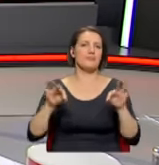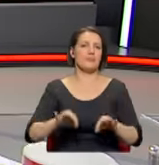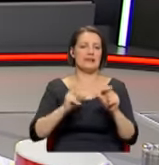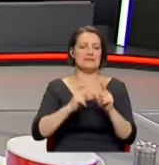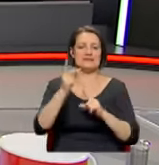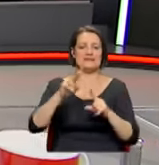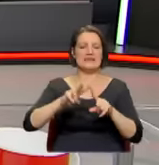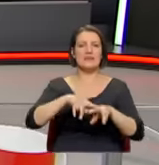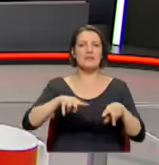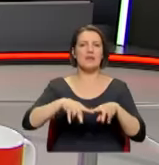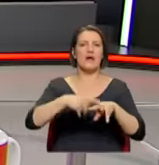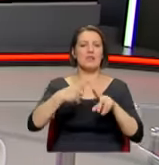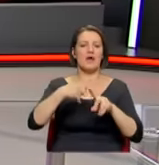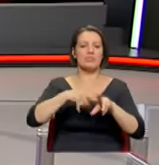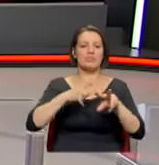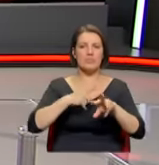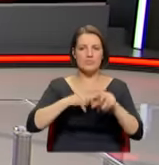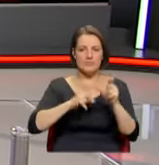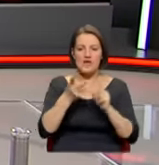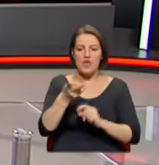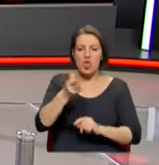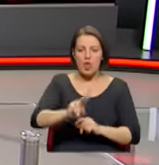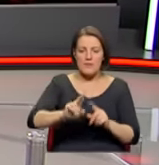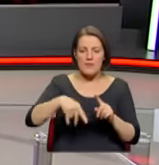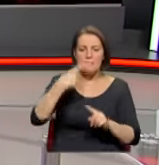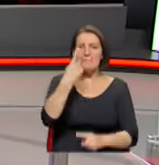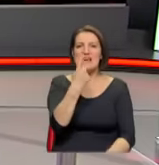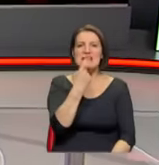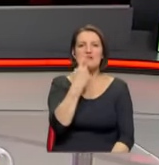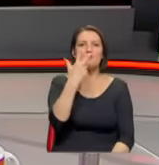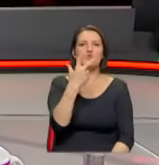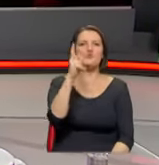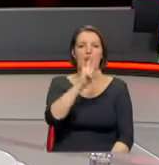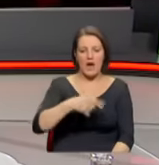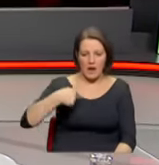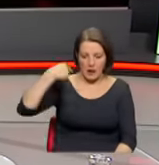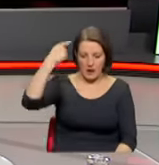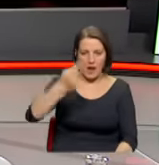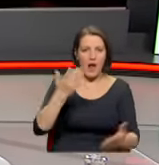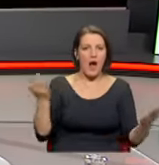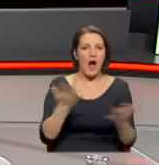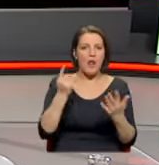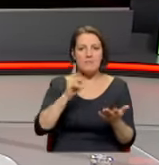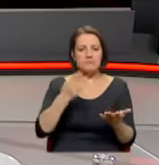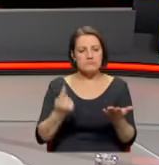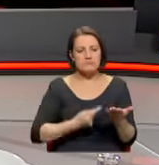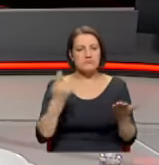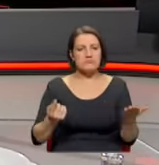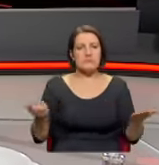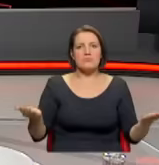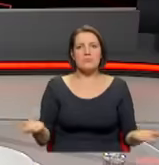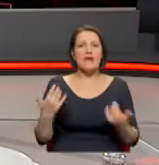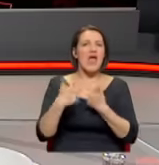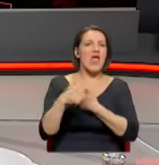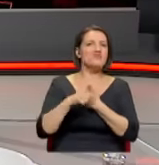Sinan Ateş cinayetinin üzerinden 1 yıl 3 ay geçti. Hala ortada iddianame yok. Sinan Ateş'in